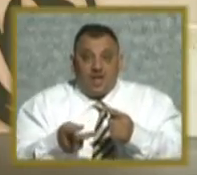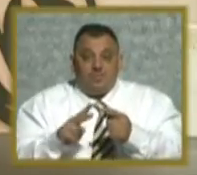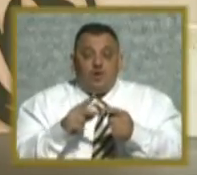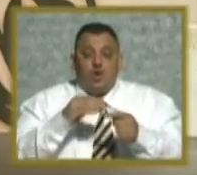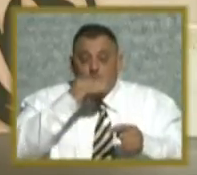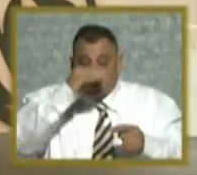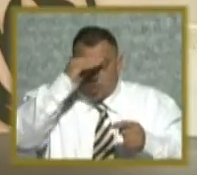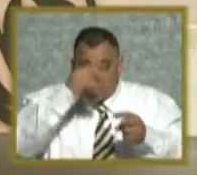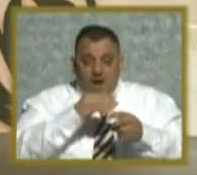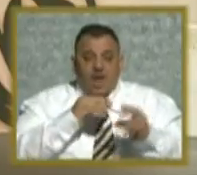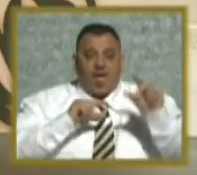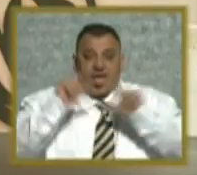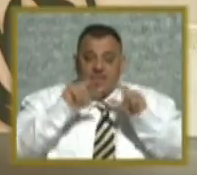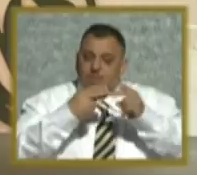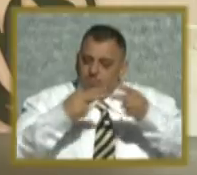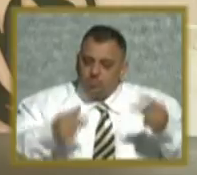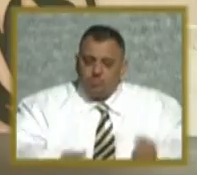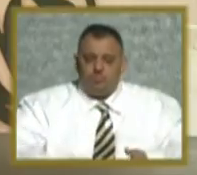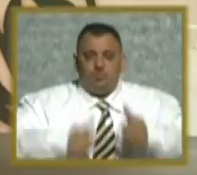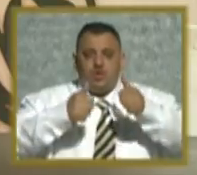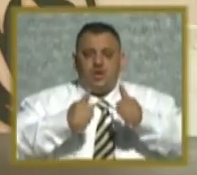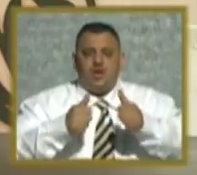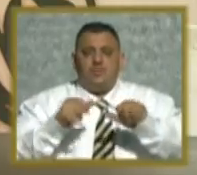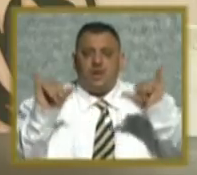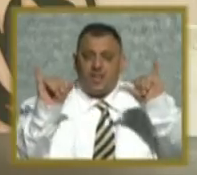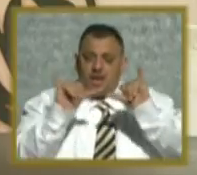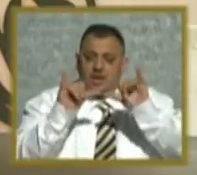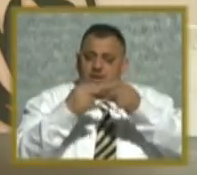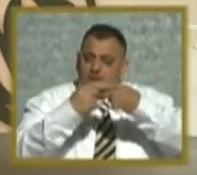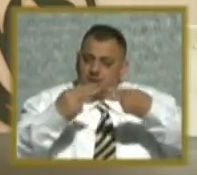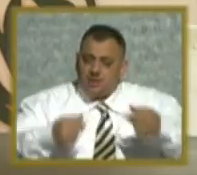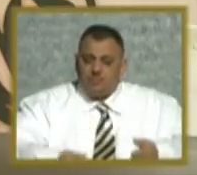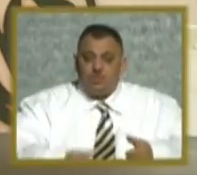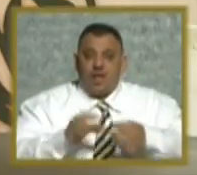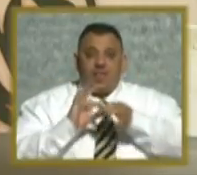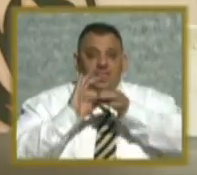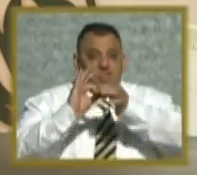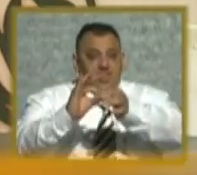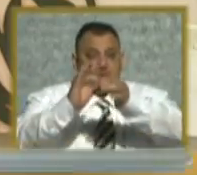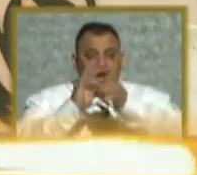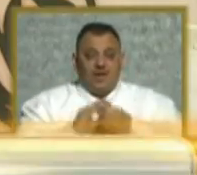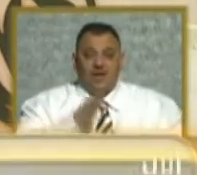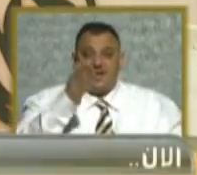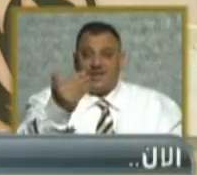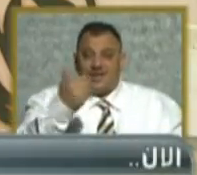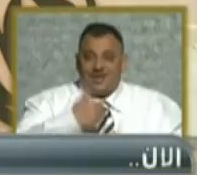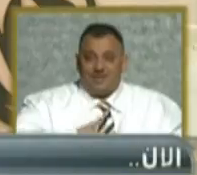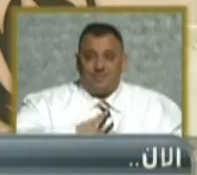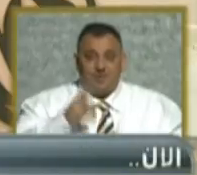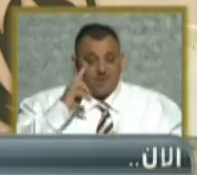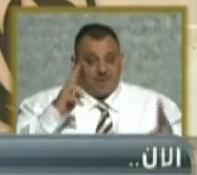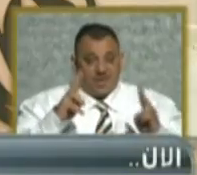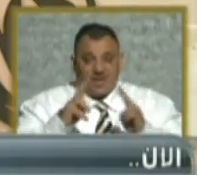القرآن وفيه الحديث وفيه السنة وفيه الفتاوى وفيه التواصل الطيب وفيه صلة الأرحام وفيه الاطلاع على